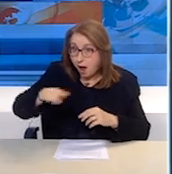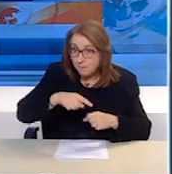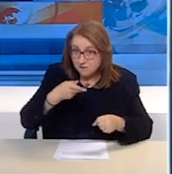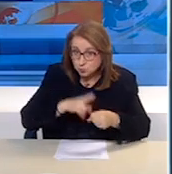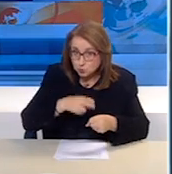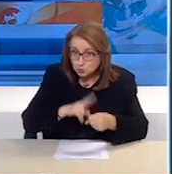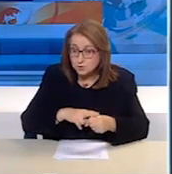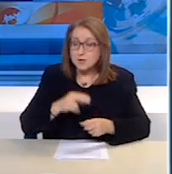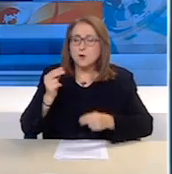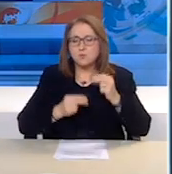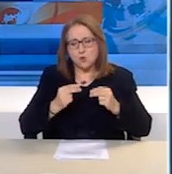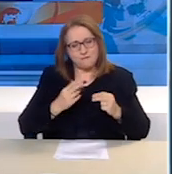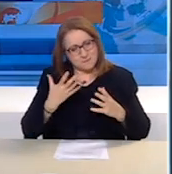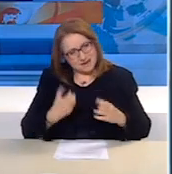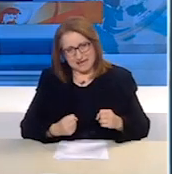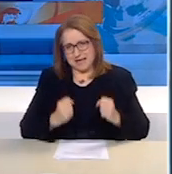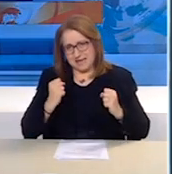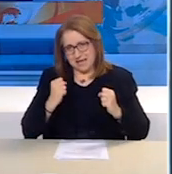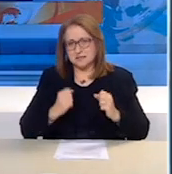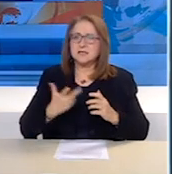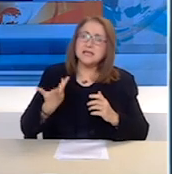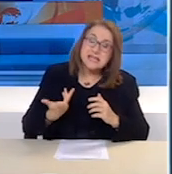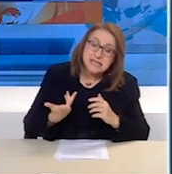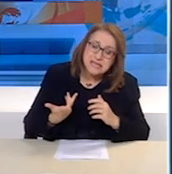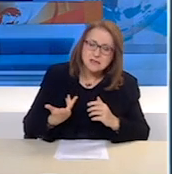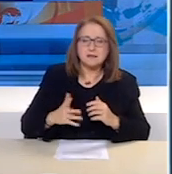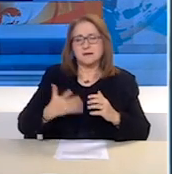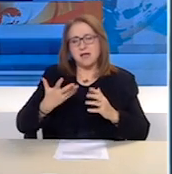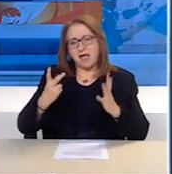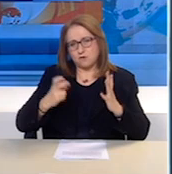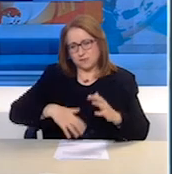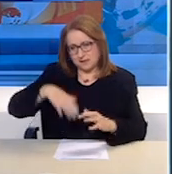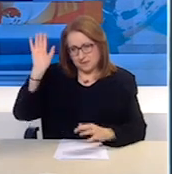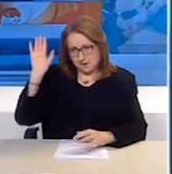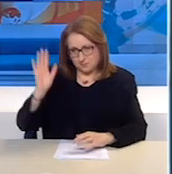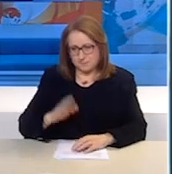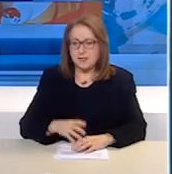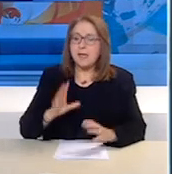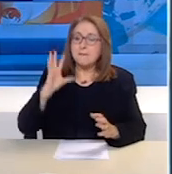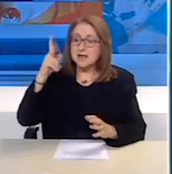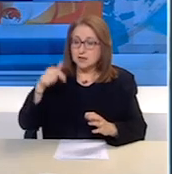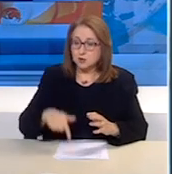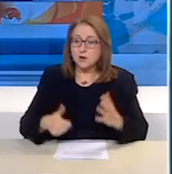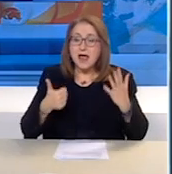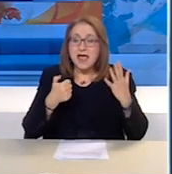και ηλικία 70 ετών και άνω. Έχουν συνολικά ελεγχθεί 66.094 κλινικά δείγματα.